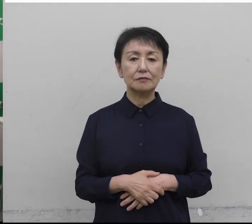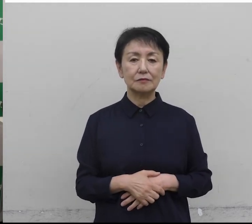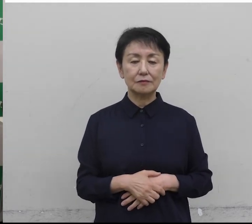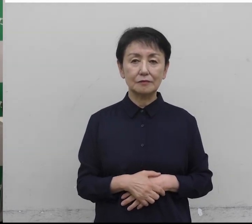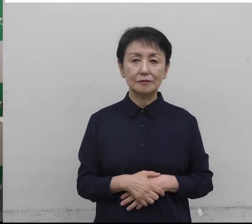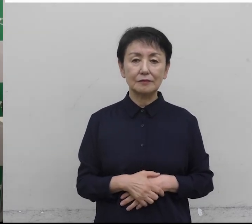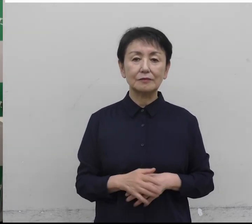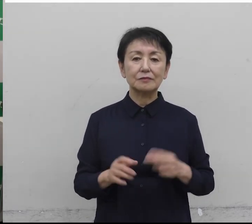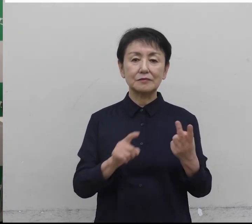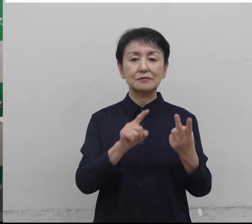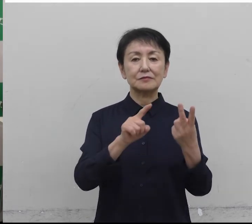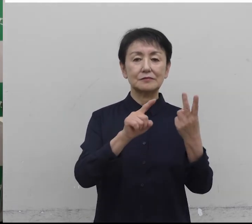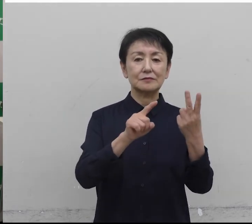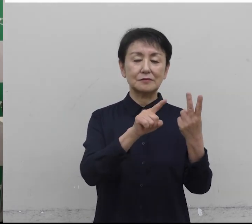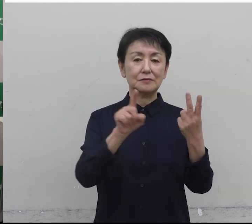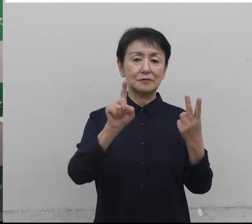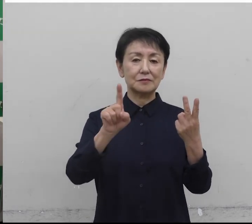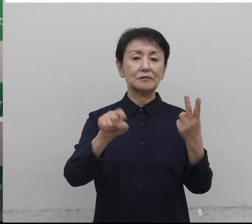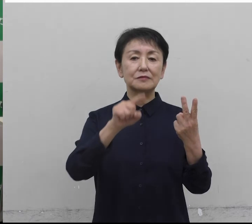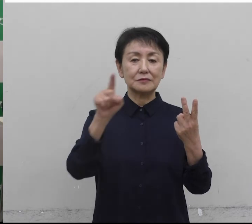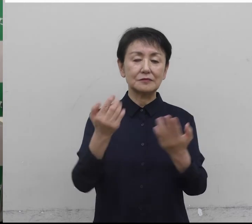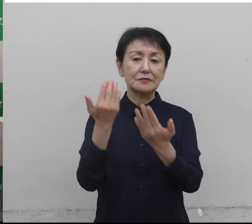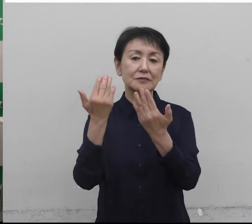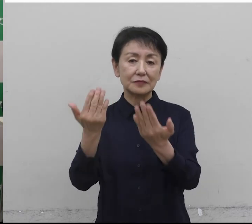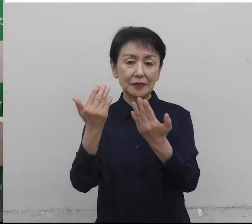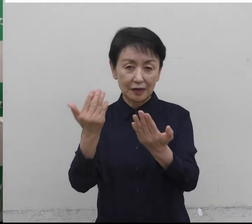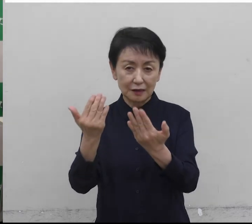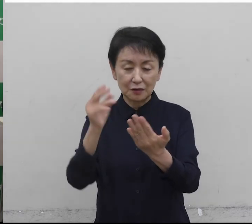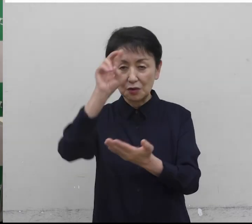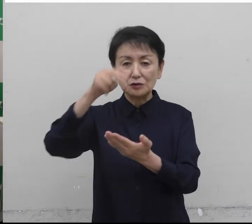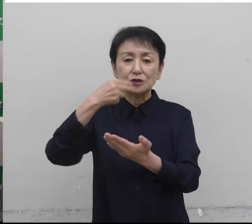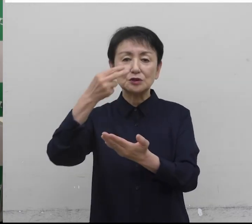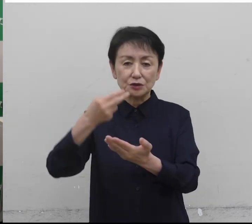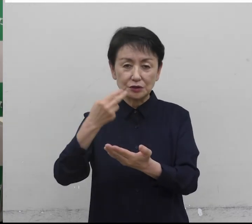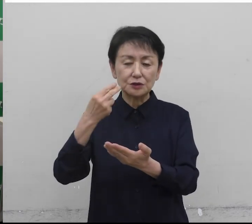2-1学校給食費保護者負担軽減事業